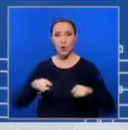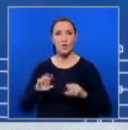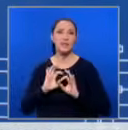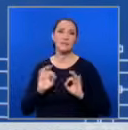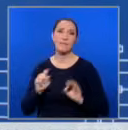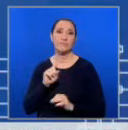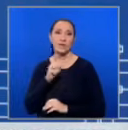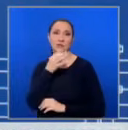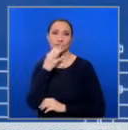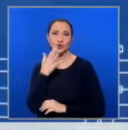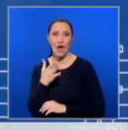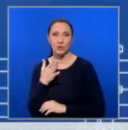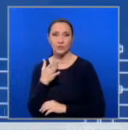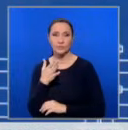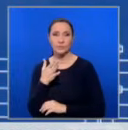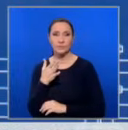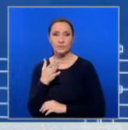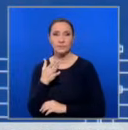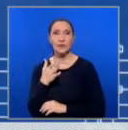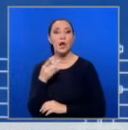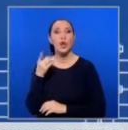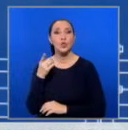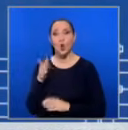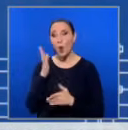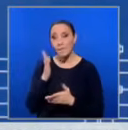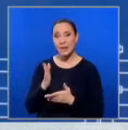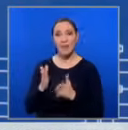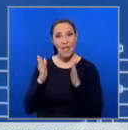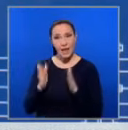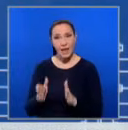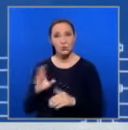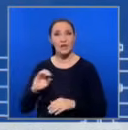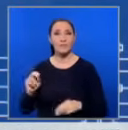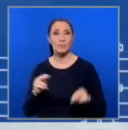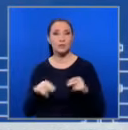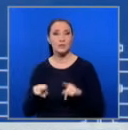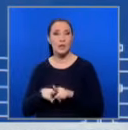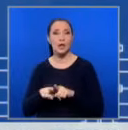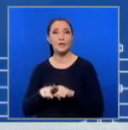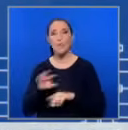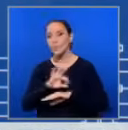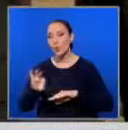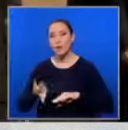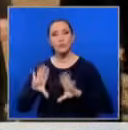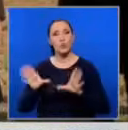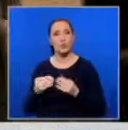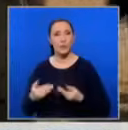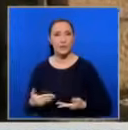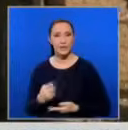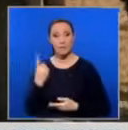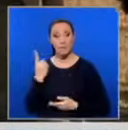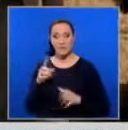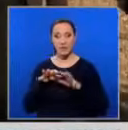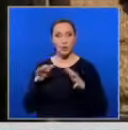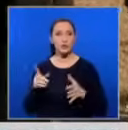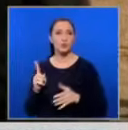съвсем не случайно той е определен от Европейската комисия като проект от общ интерес. Първите